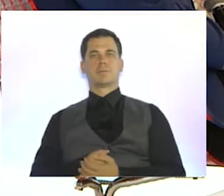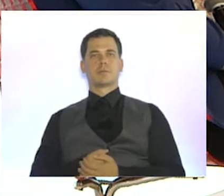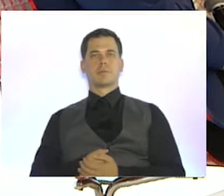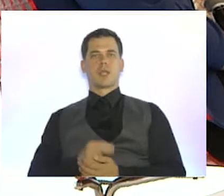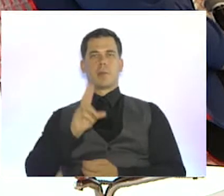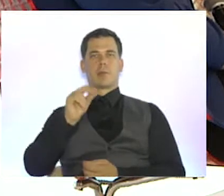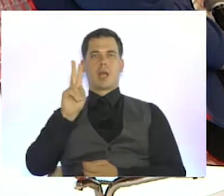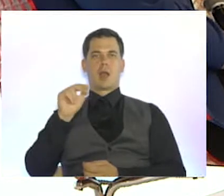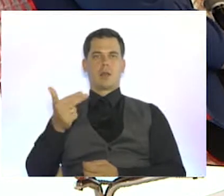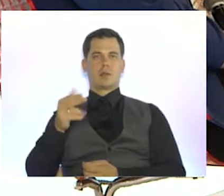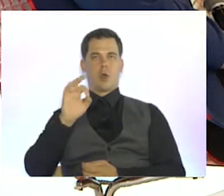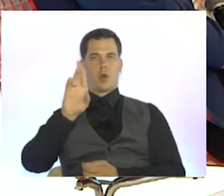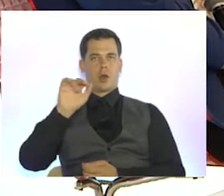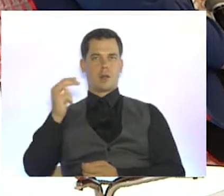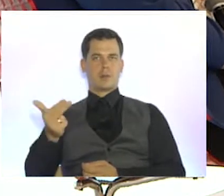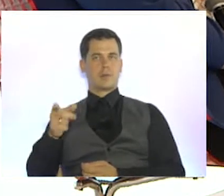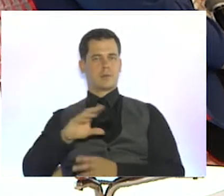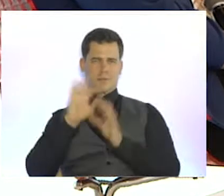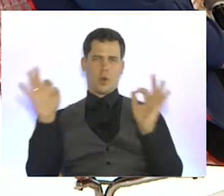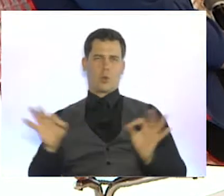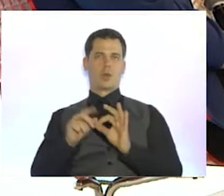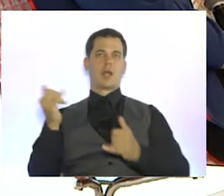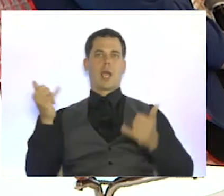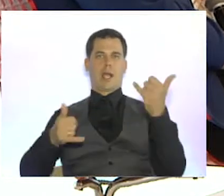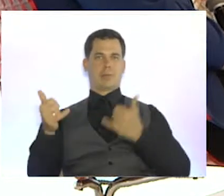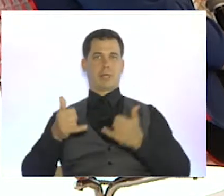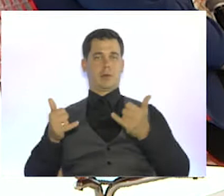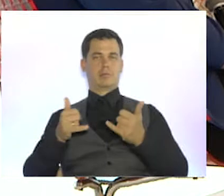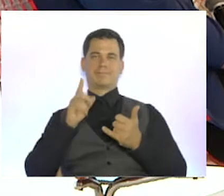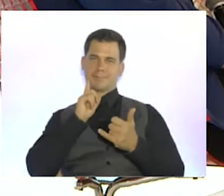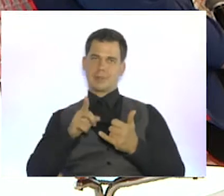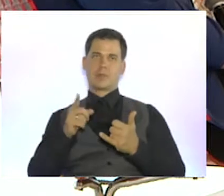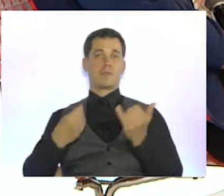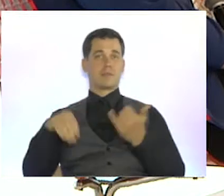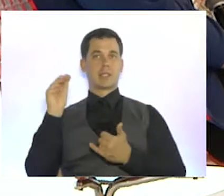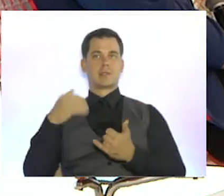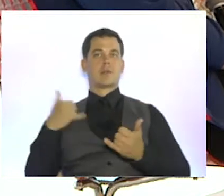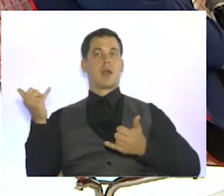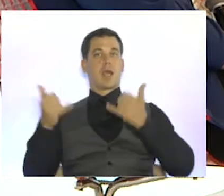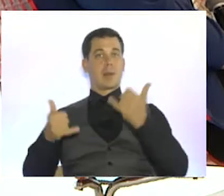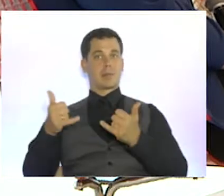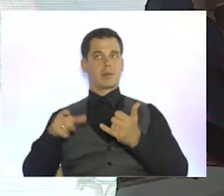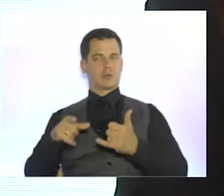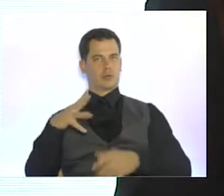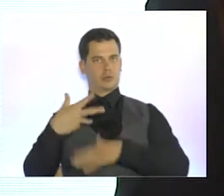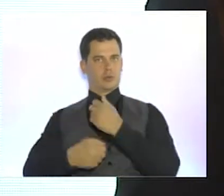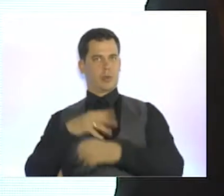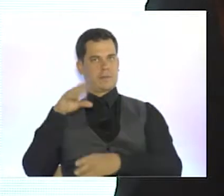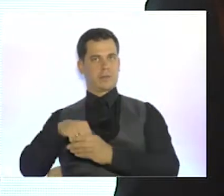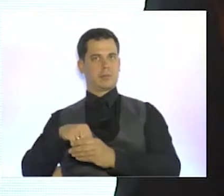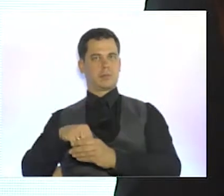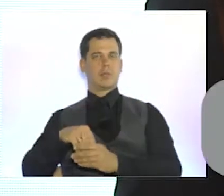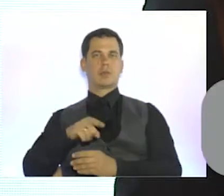PKN Orlen, więc głównie chemia. No i nie ukrywamy, że firmy, które funkcjonują na naszym